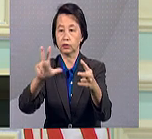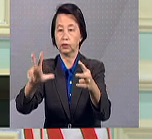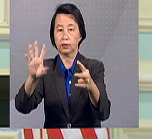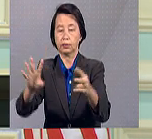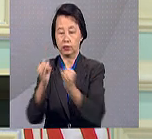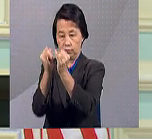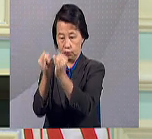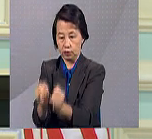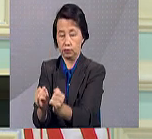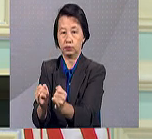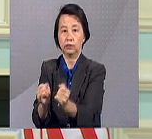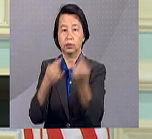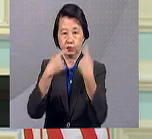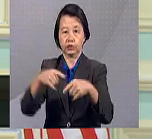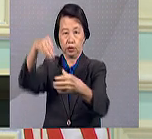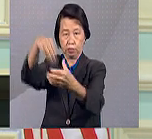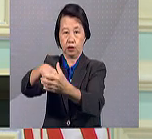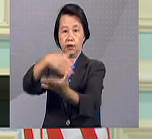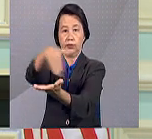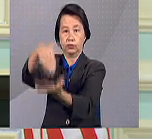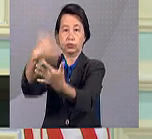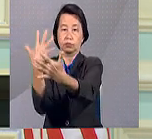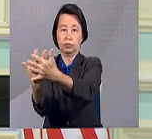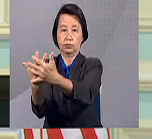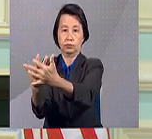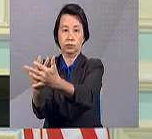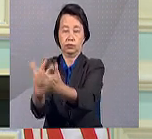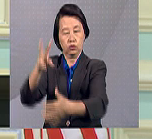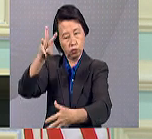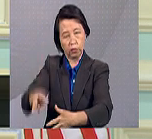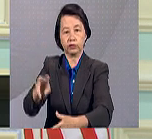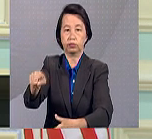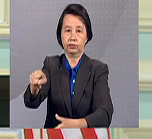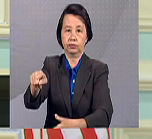12,334 individu sedang menjalani proses kuarantin wajib.